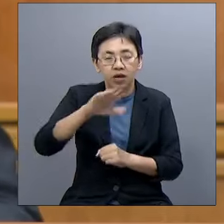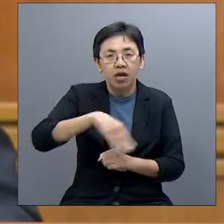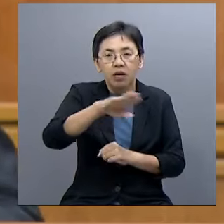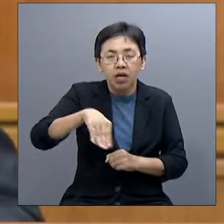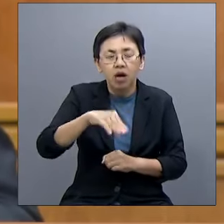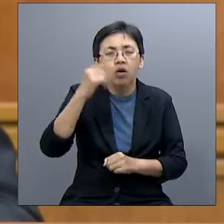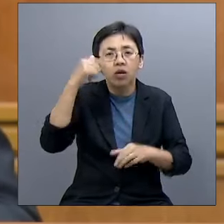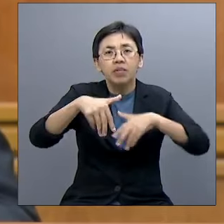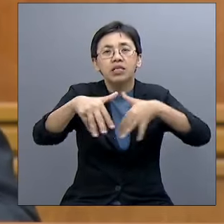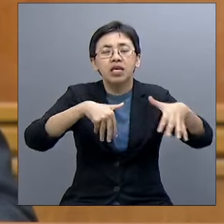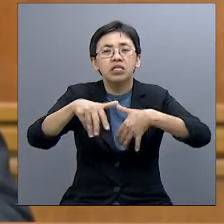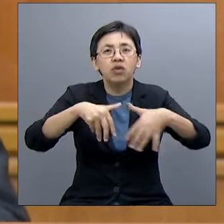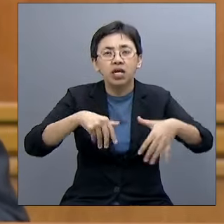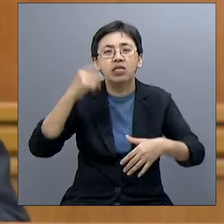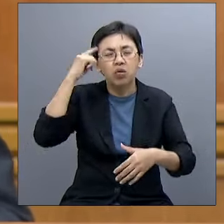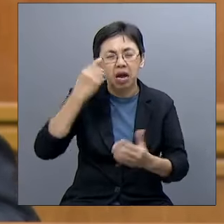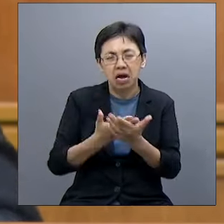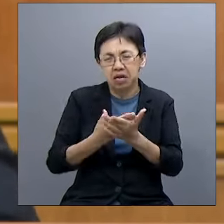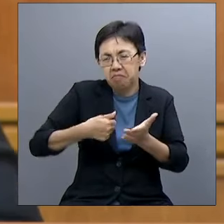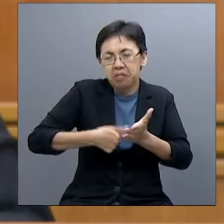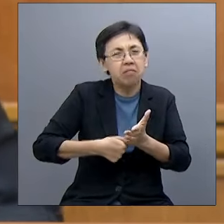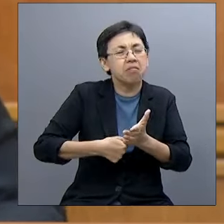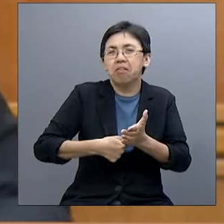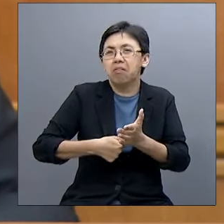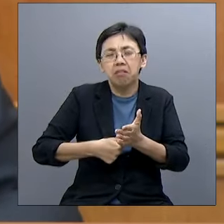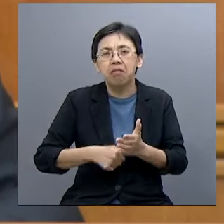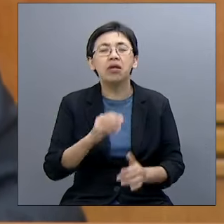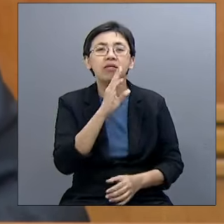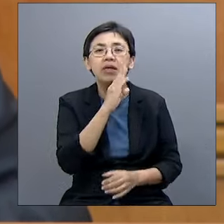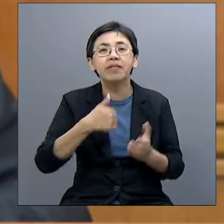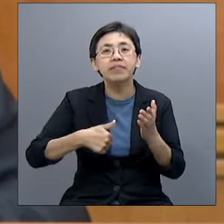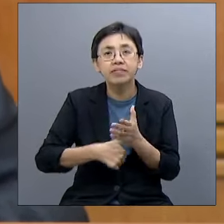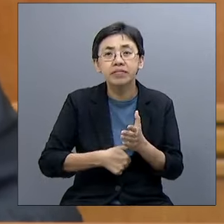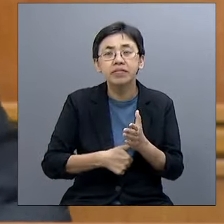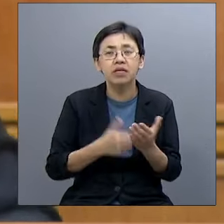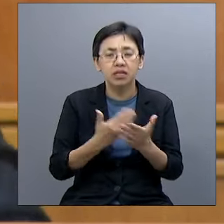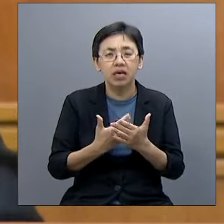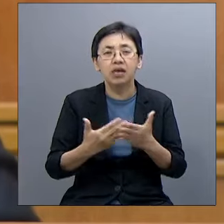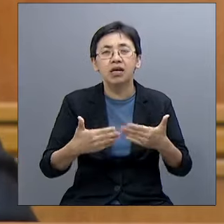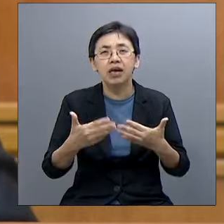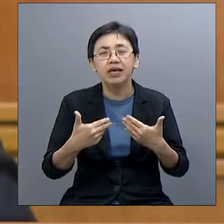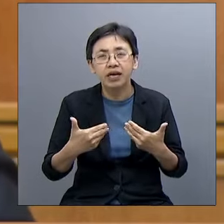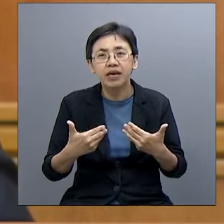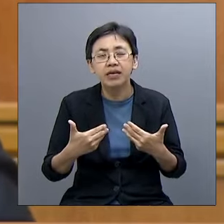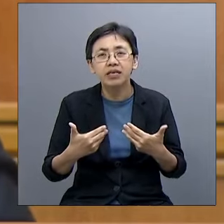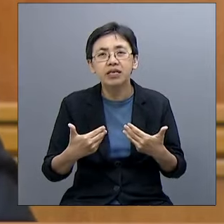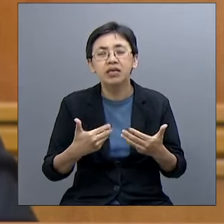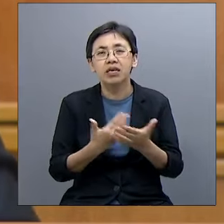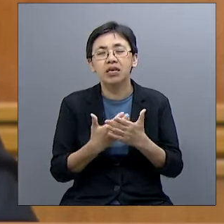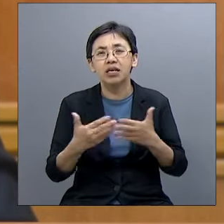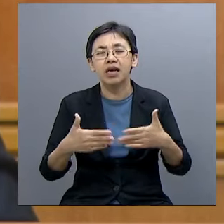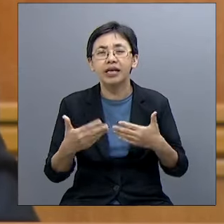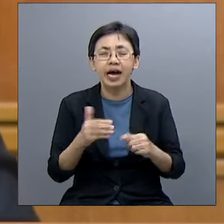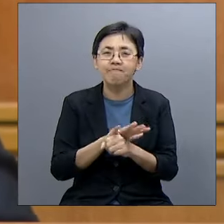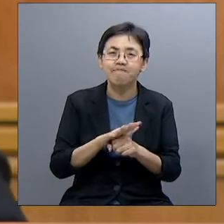น้องประชาชนนะครับในเรื่องของการเป็นหนี้นะโดยเฉพาะถ้าต้องดูรายได้ของตัวเองนะครับต้องมี Final CRที่